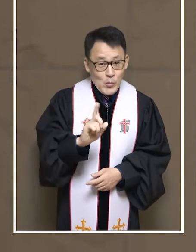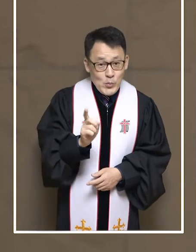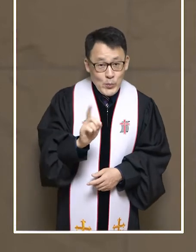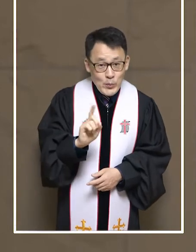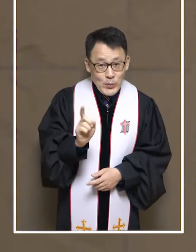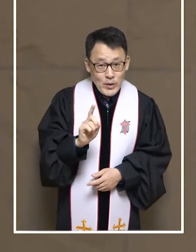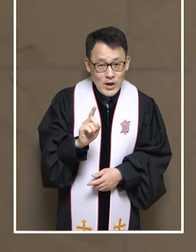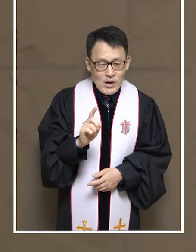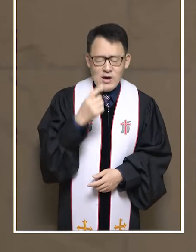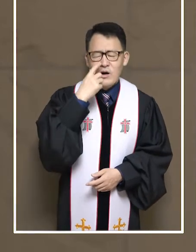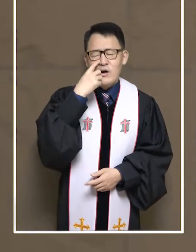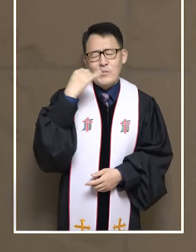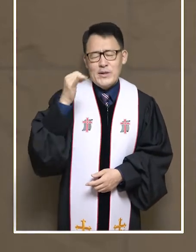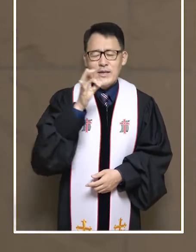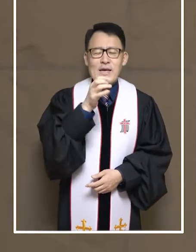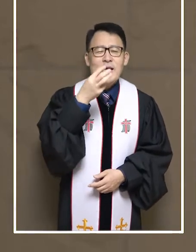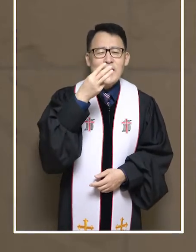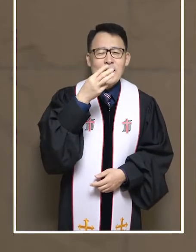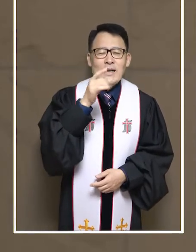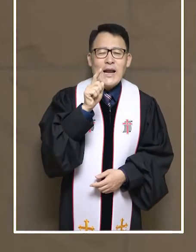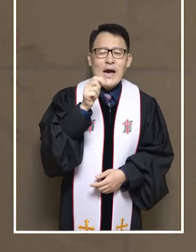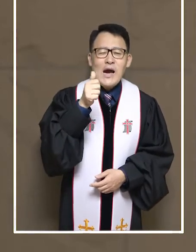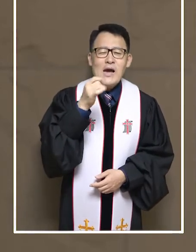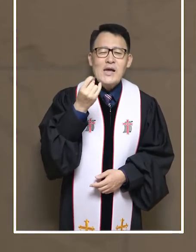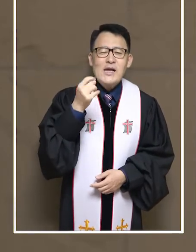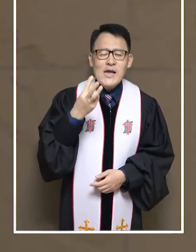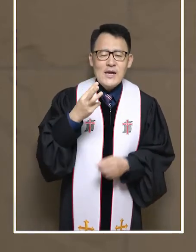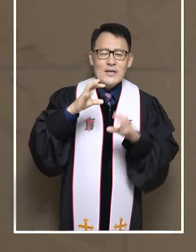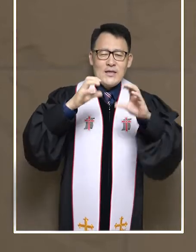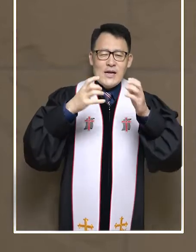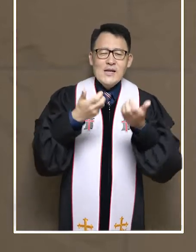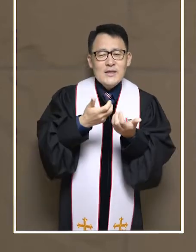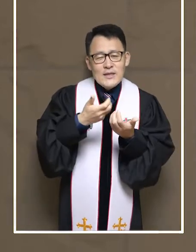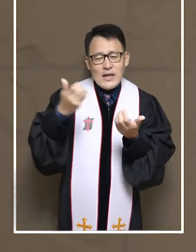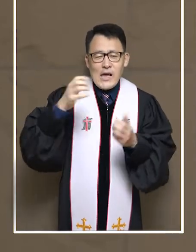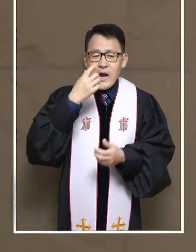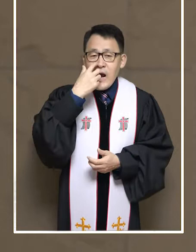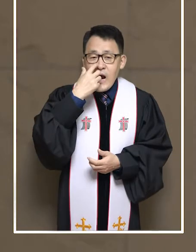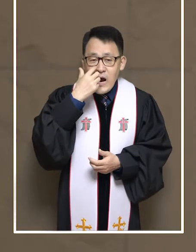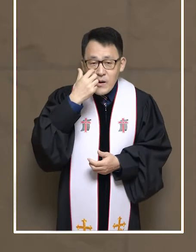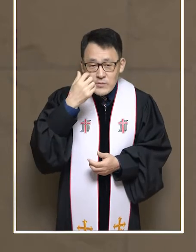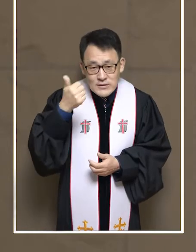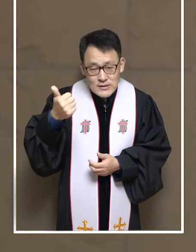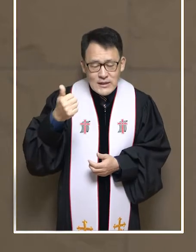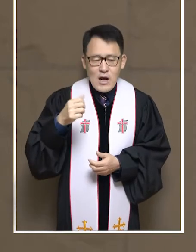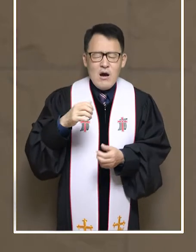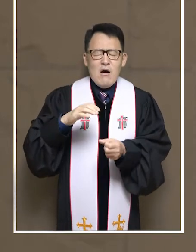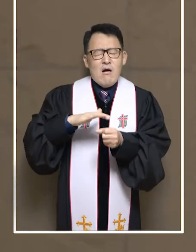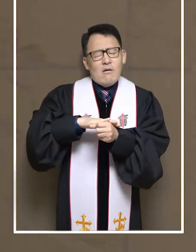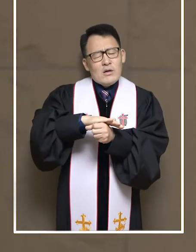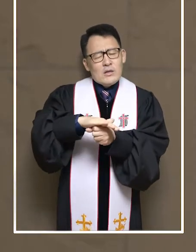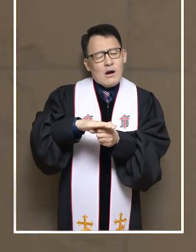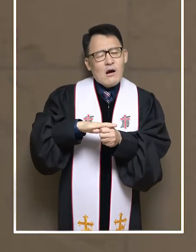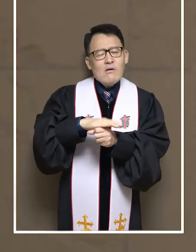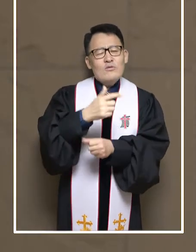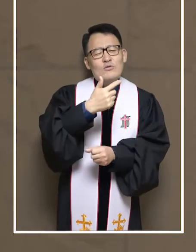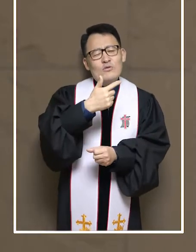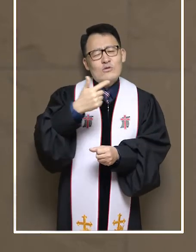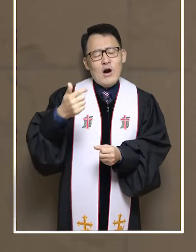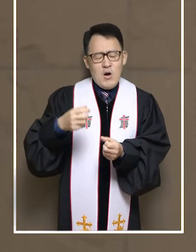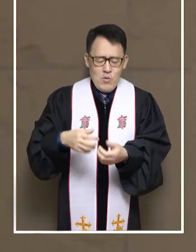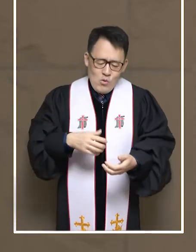궁금하시죠? 어머니 라헬이 세상을 떠난 다음에 아버지께서는 저를 무척 사랑하셨고